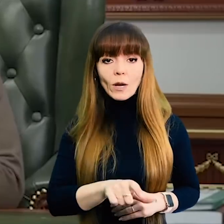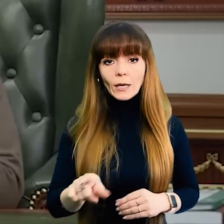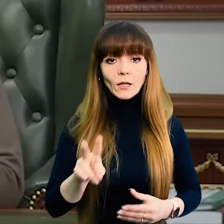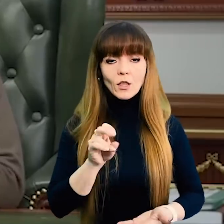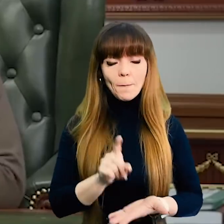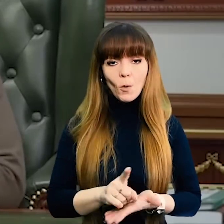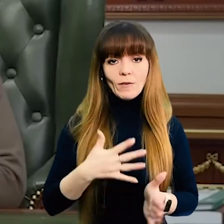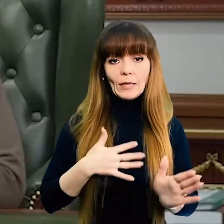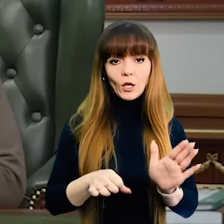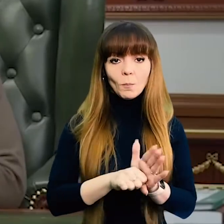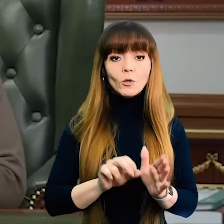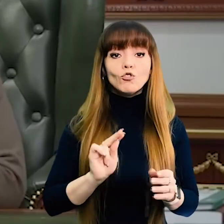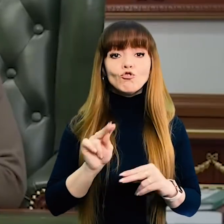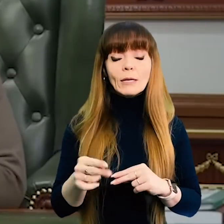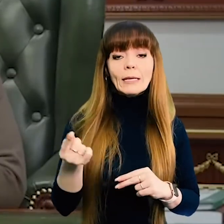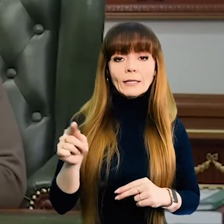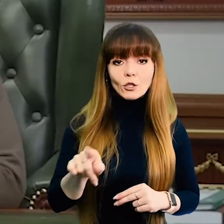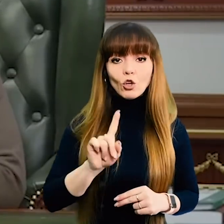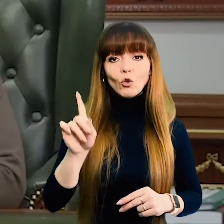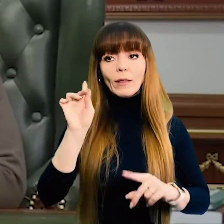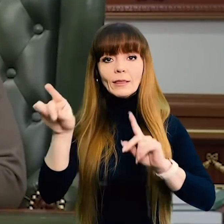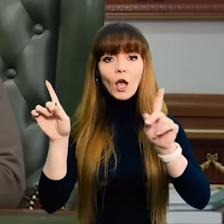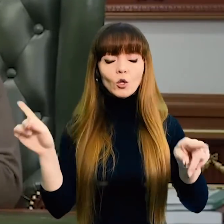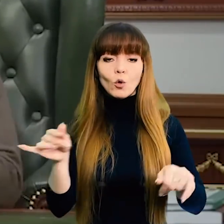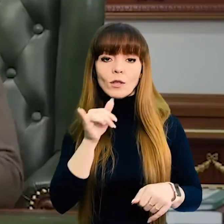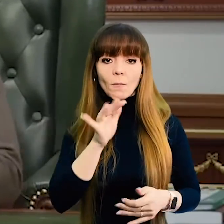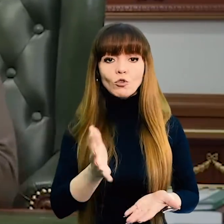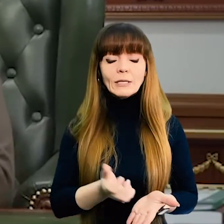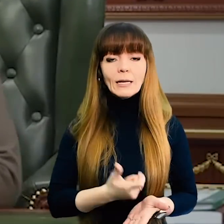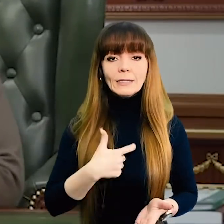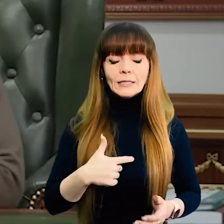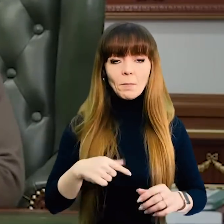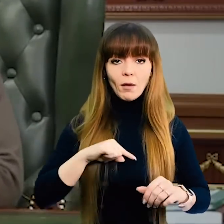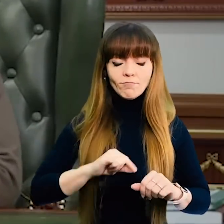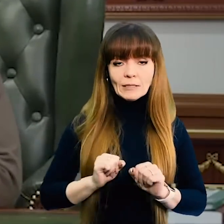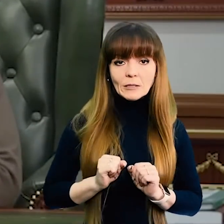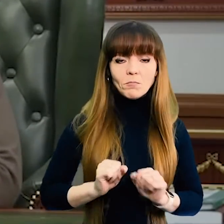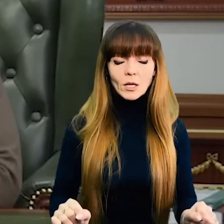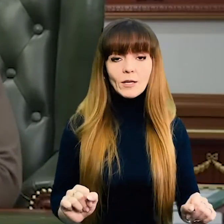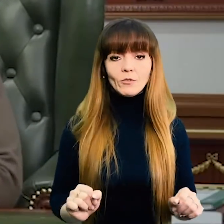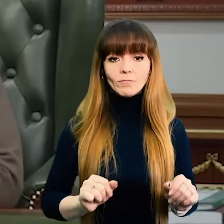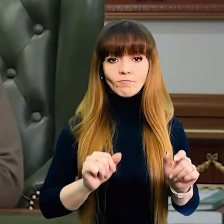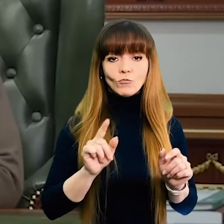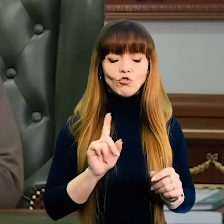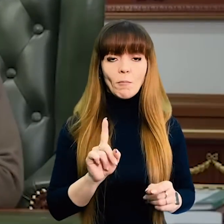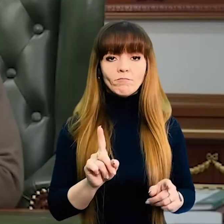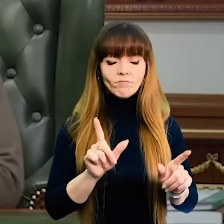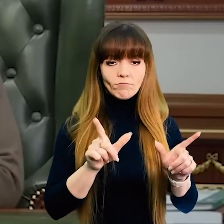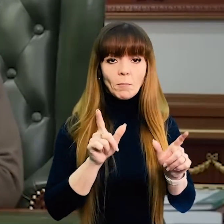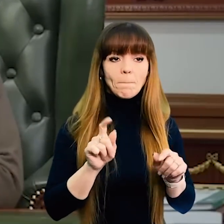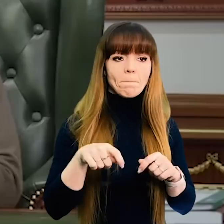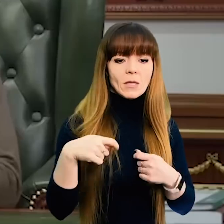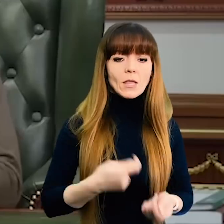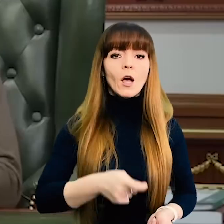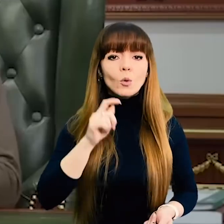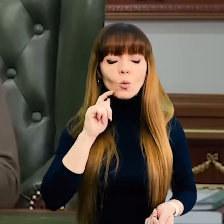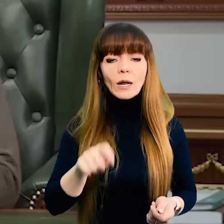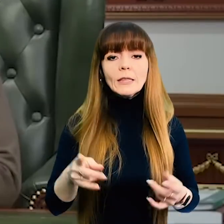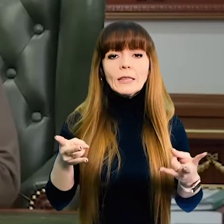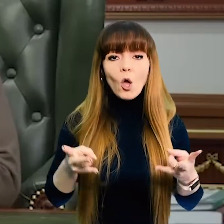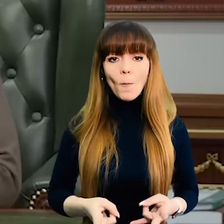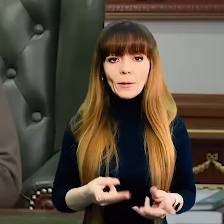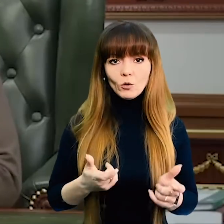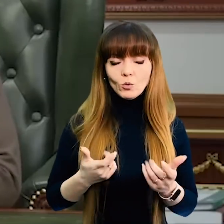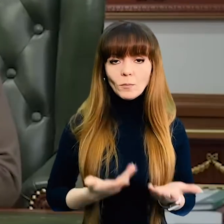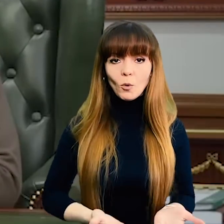І українці не повинні гинути тільки через те, що дехто не може знайти в собі сміливість, щоб передати